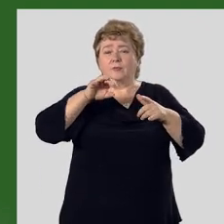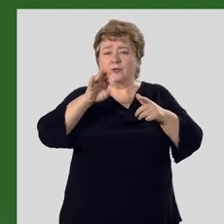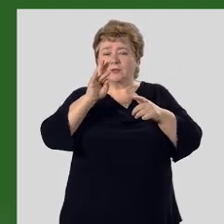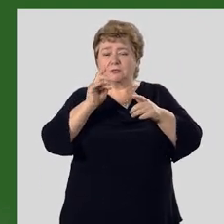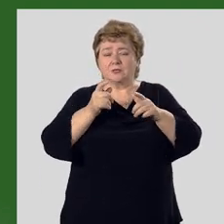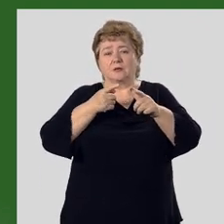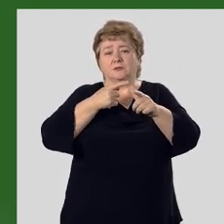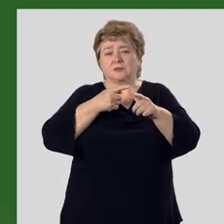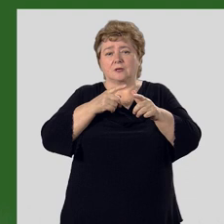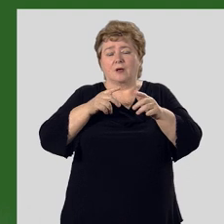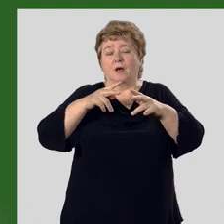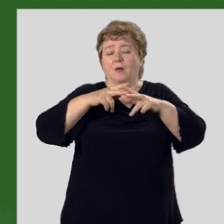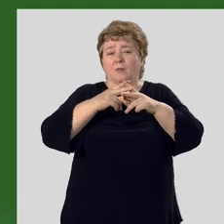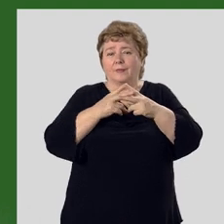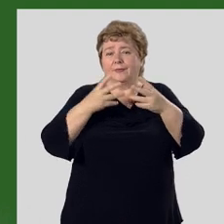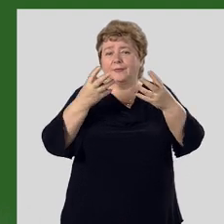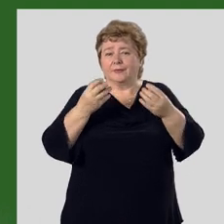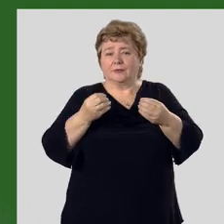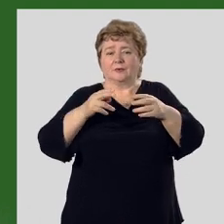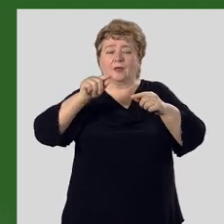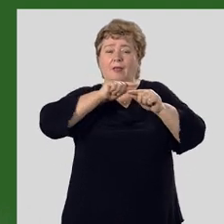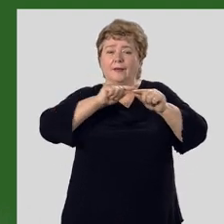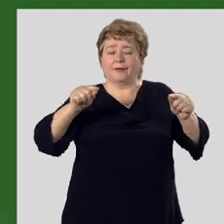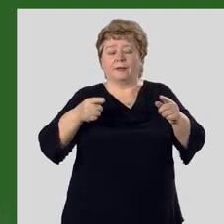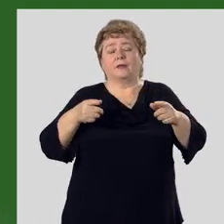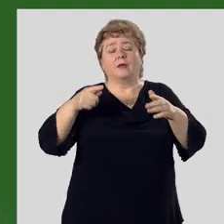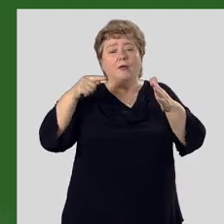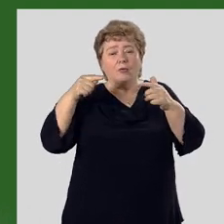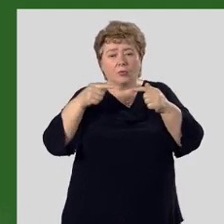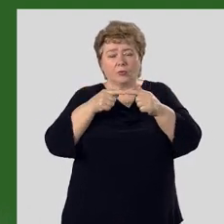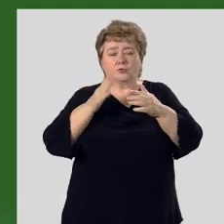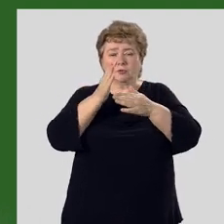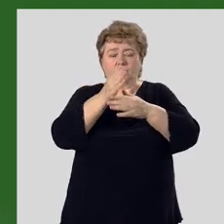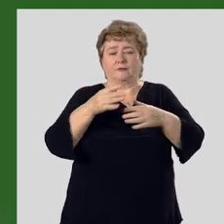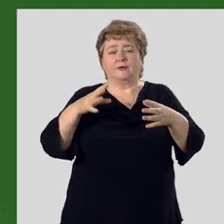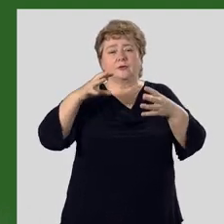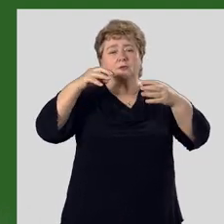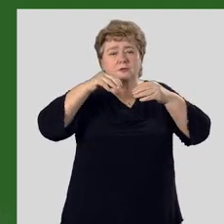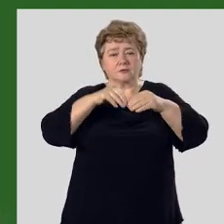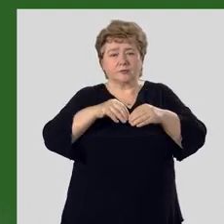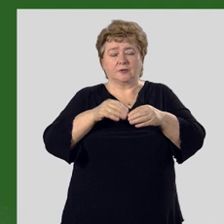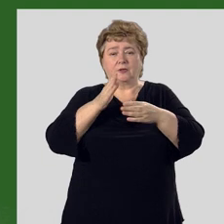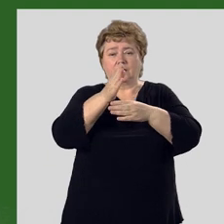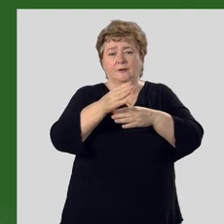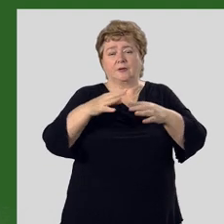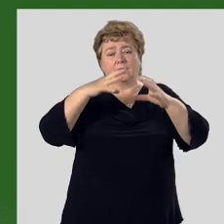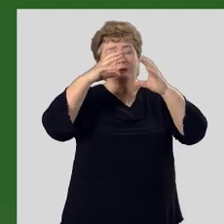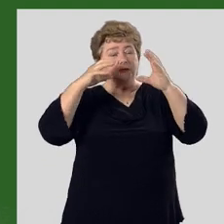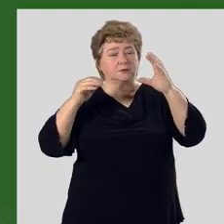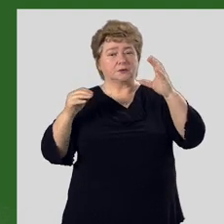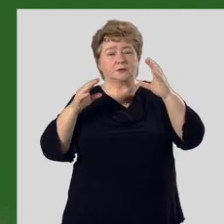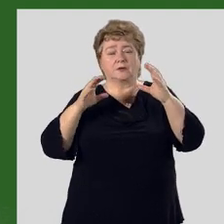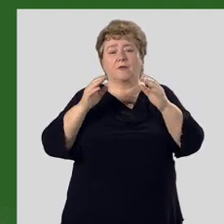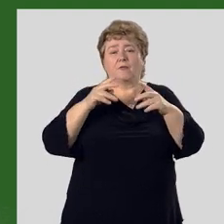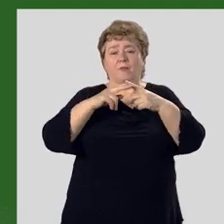«меридиан» означает «полуденная линия». Действительно, ее направление совпадает с направлением тени от предметов